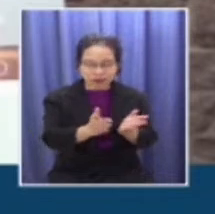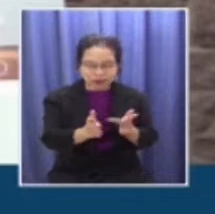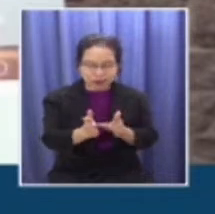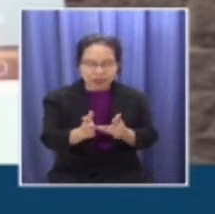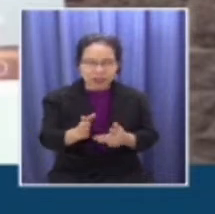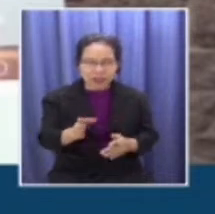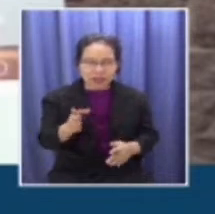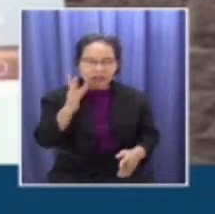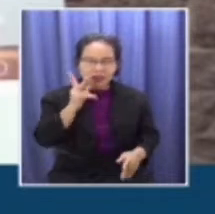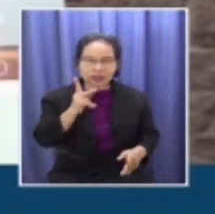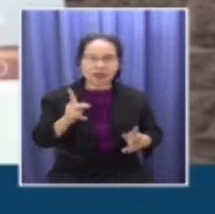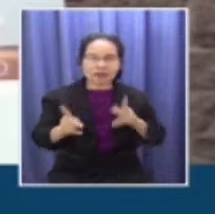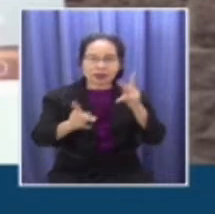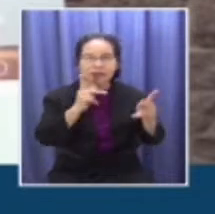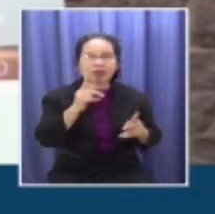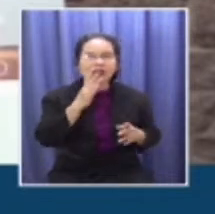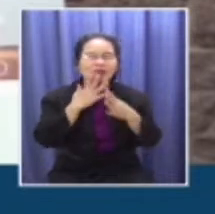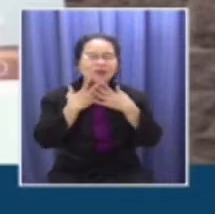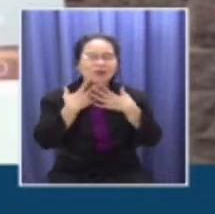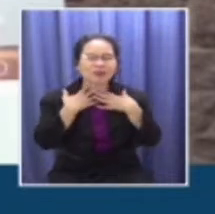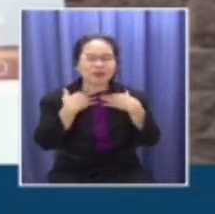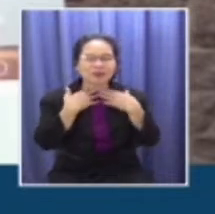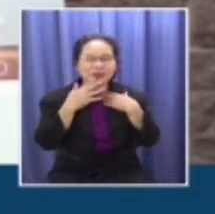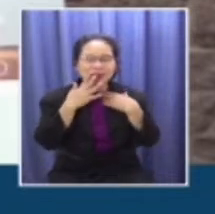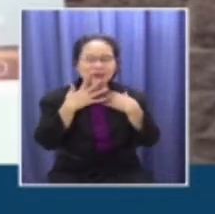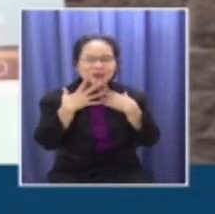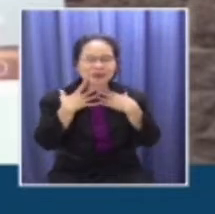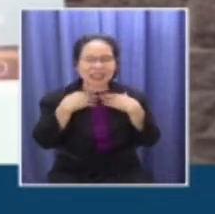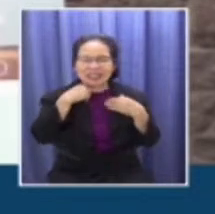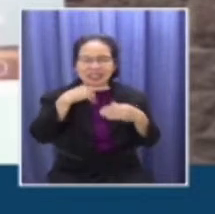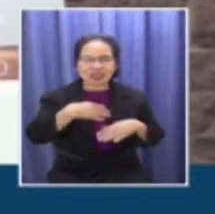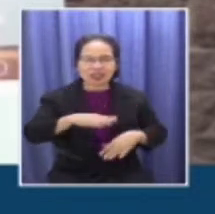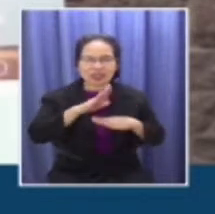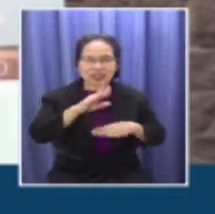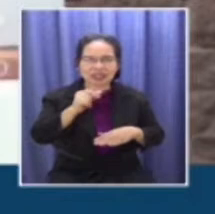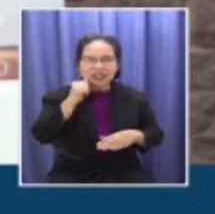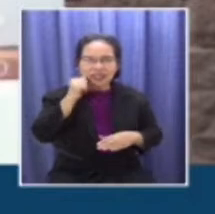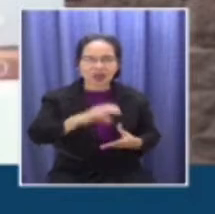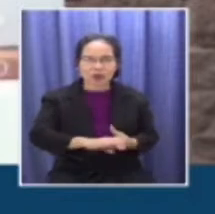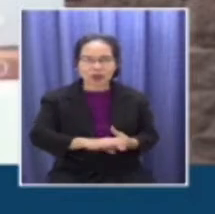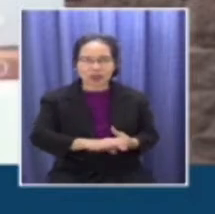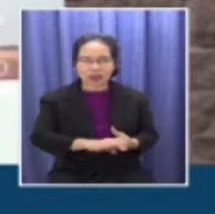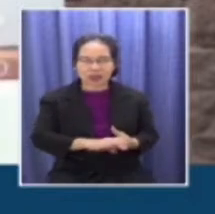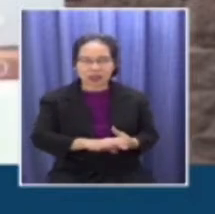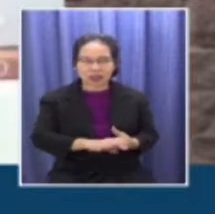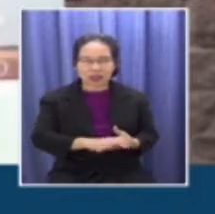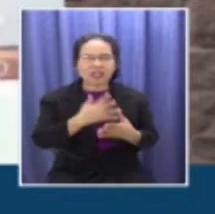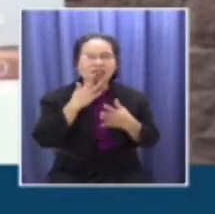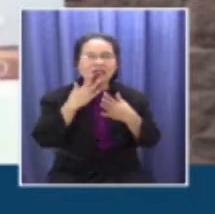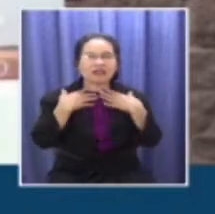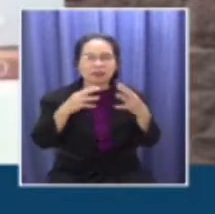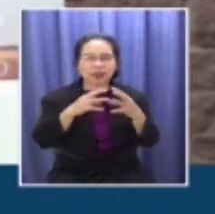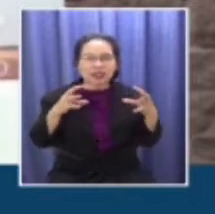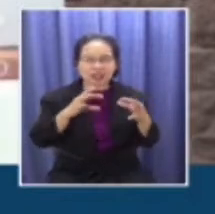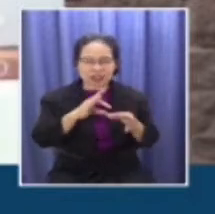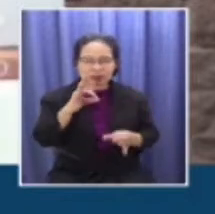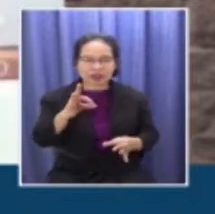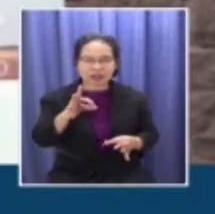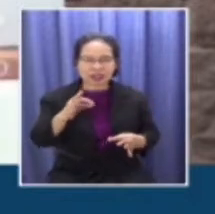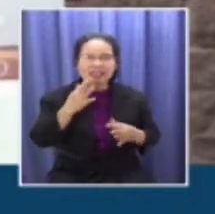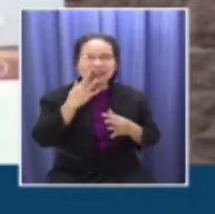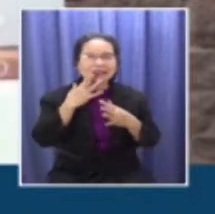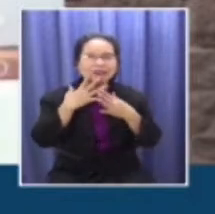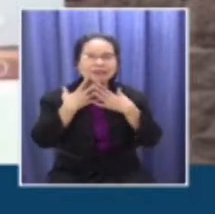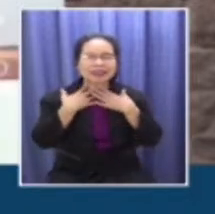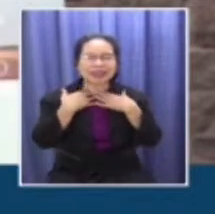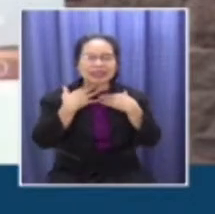sɛ mema no ɛya mede yɛnyɛ ma no na ɛya na meyɛ pɛmpɛm ɛba